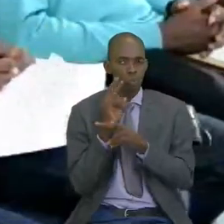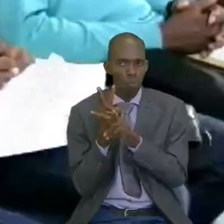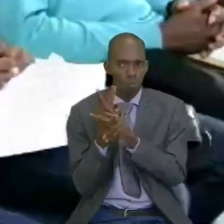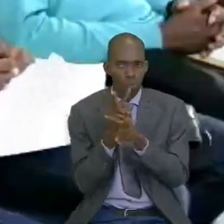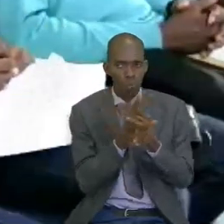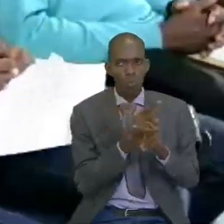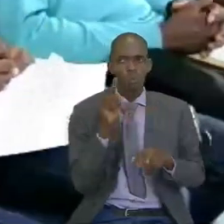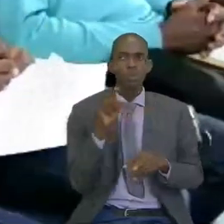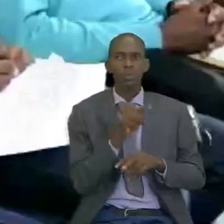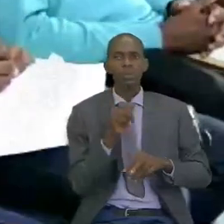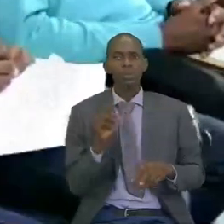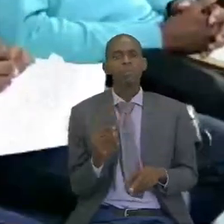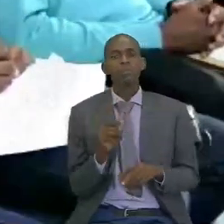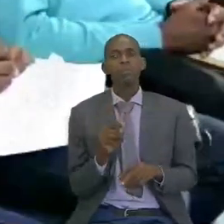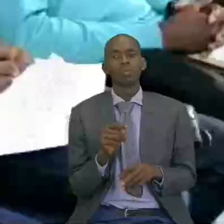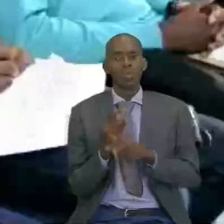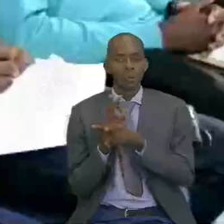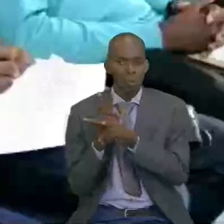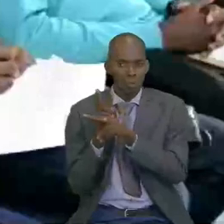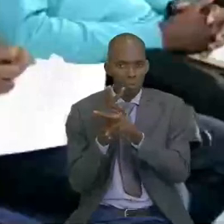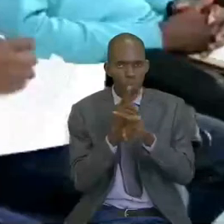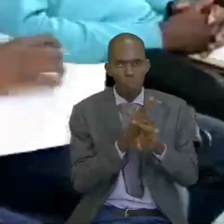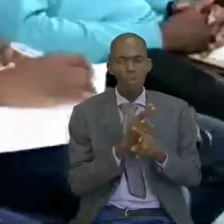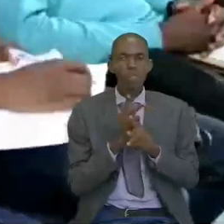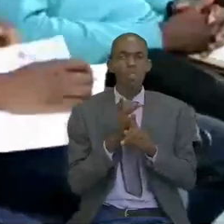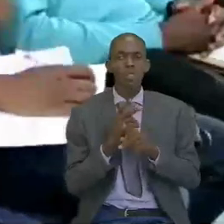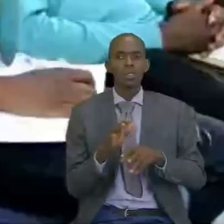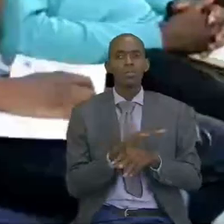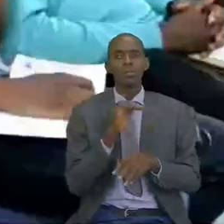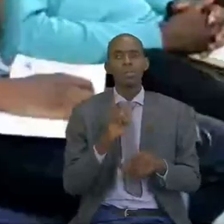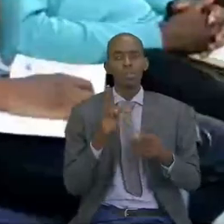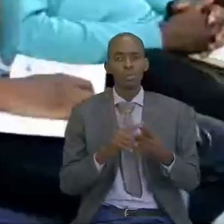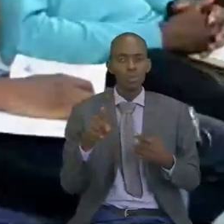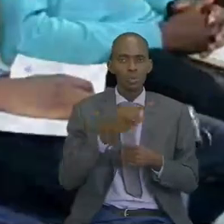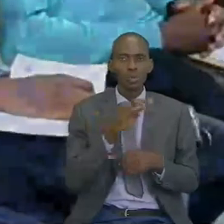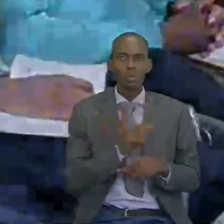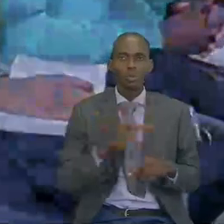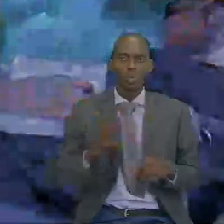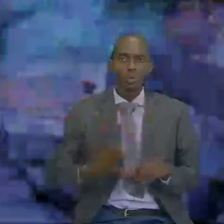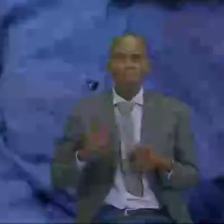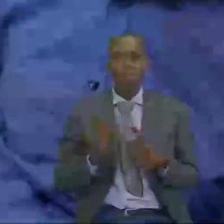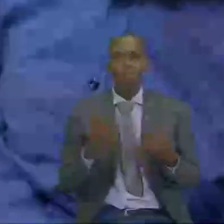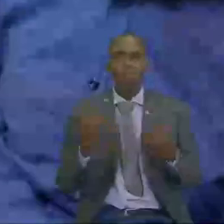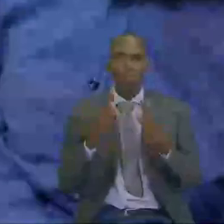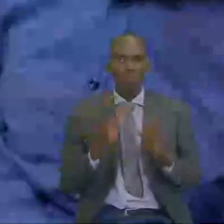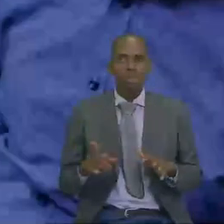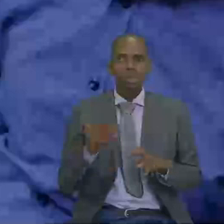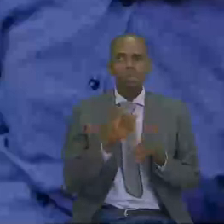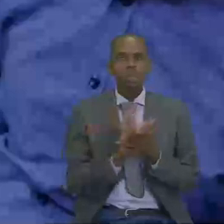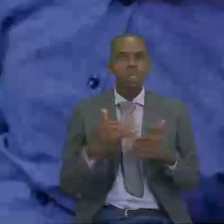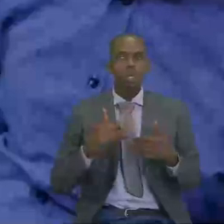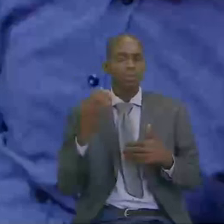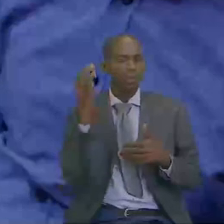Alors, et il le dit à tout le monde, il le dit aux membres, même aux pécheurs, ceux qui ont entendu